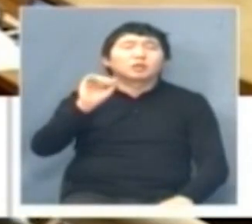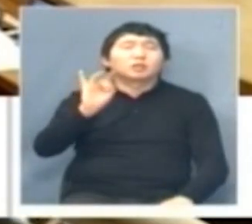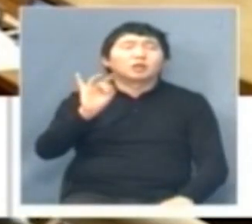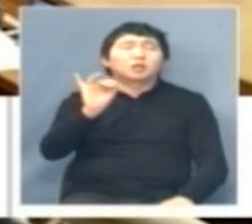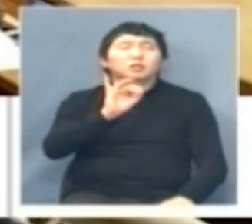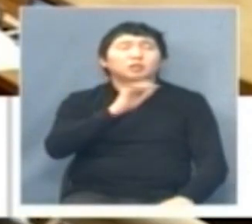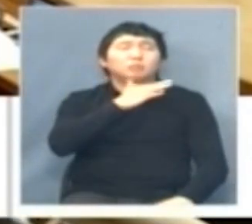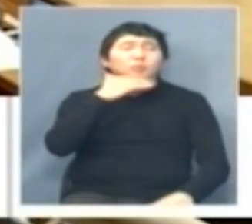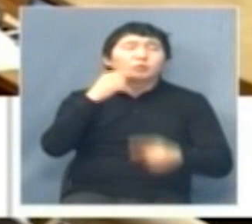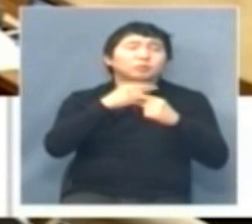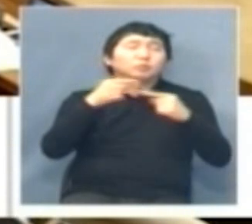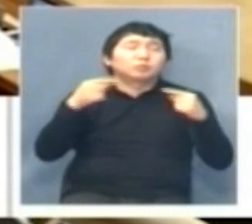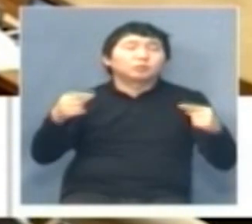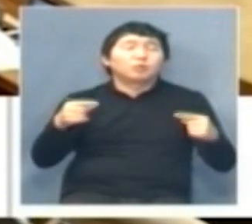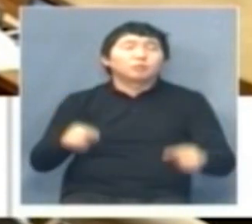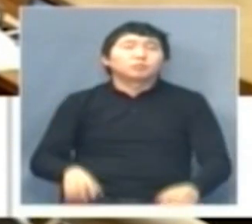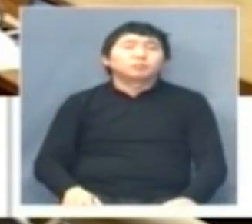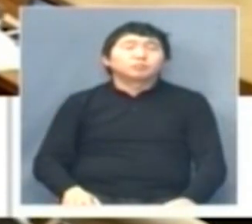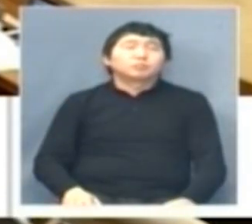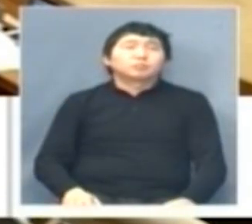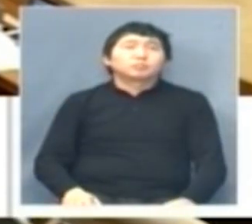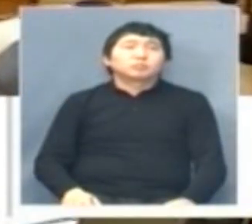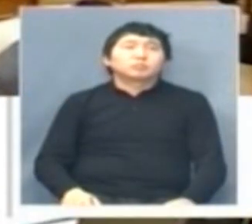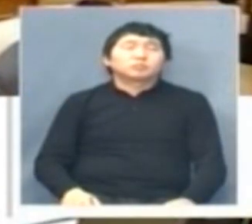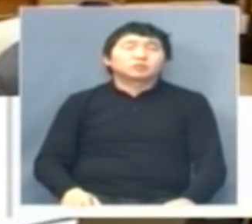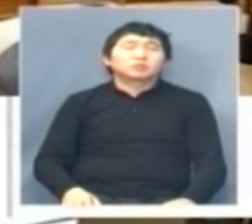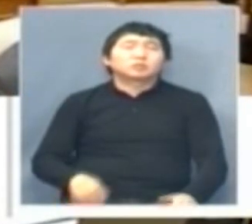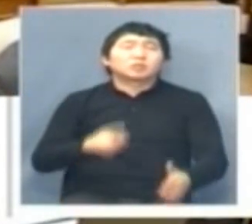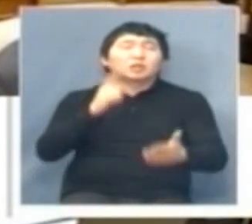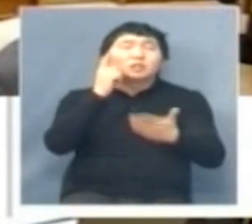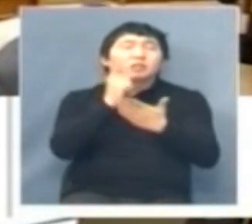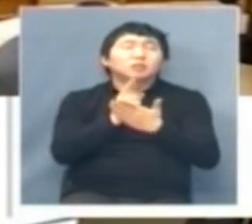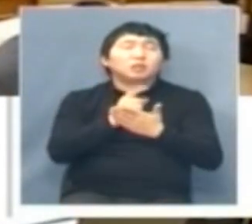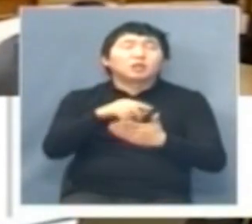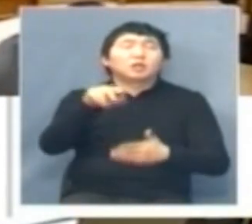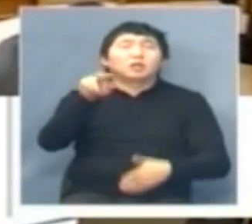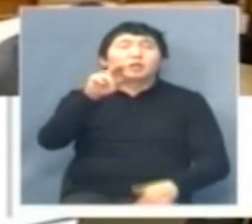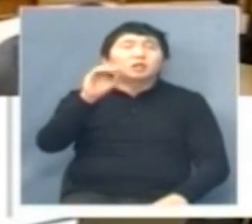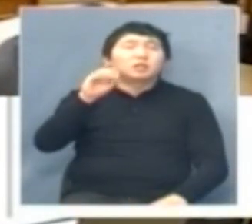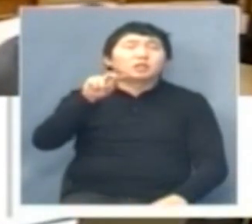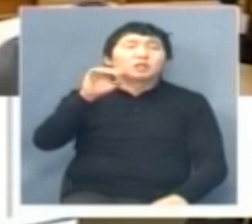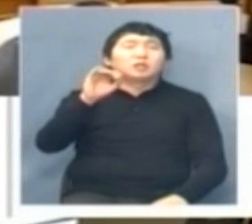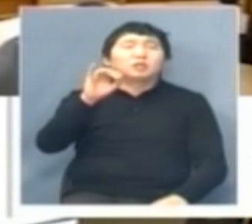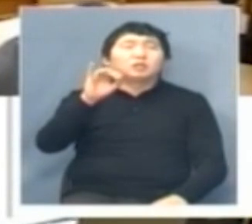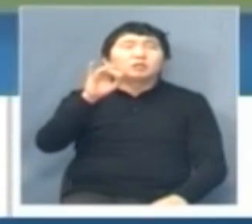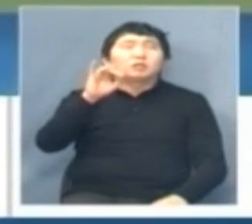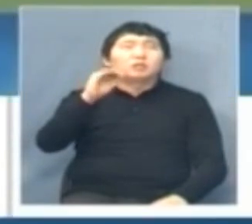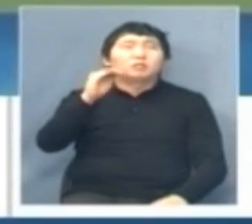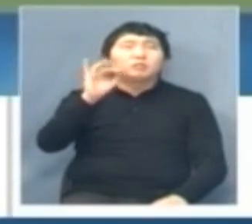числе прочего обсуждали предложения зоозащитников по введению запрета на деятельность дельфинариев, выставок животных и контактных